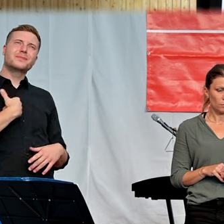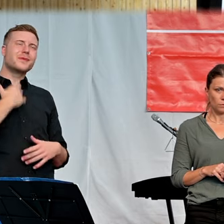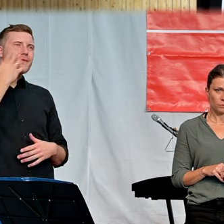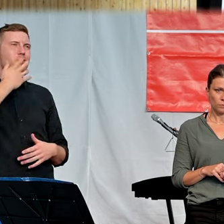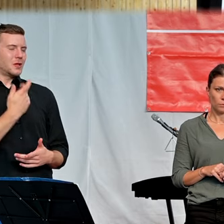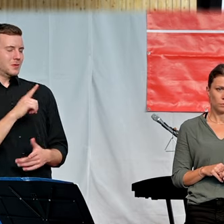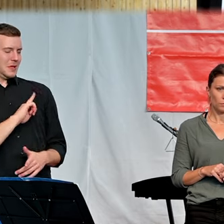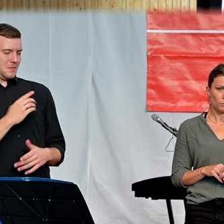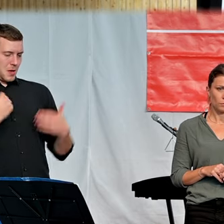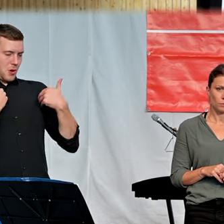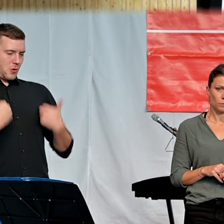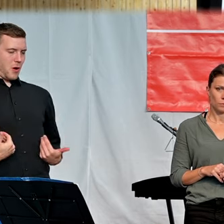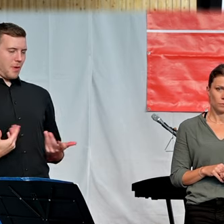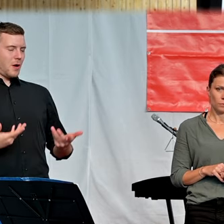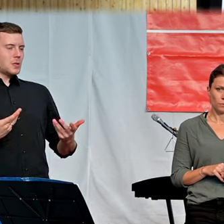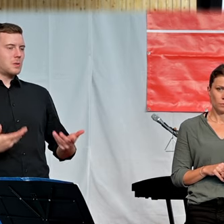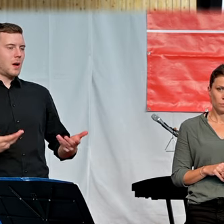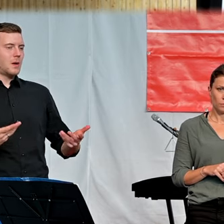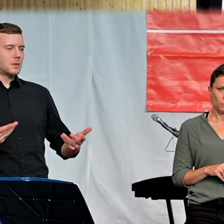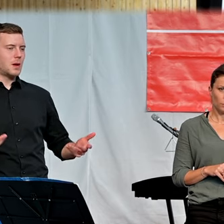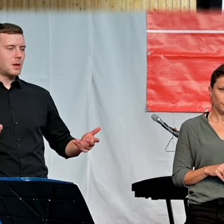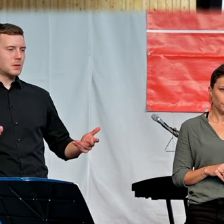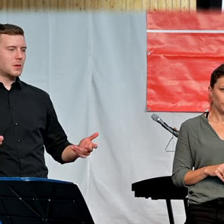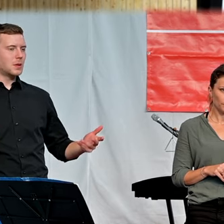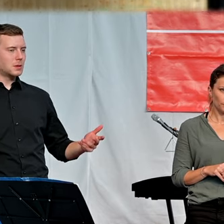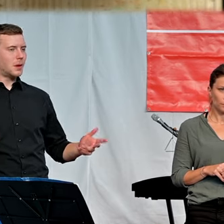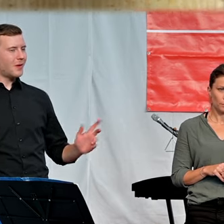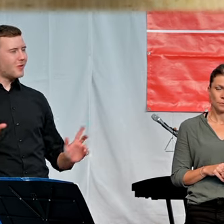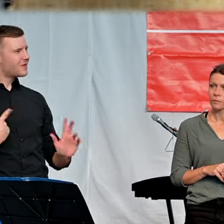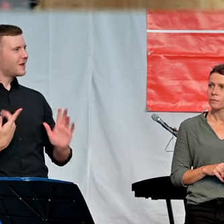je schwächer, umso intensiver